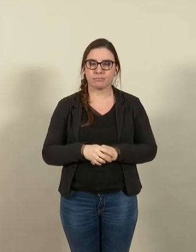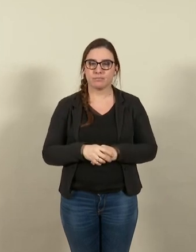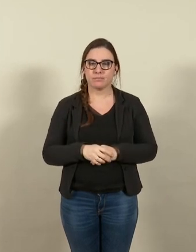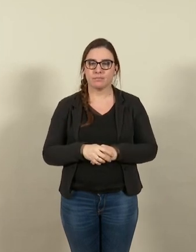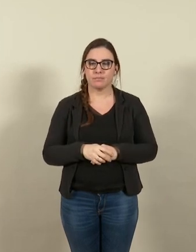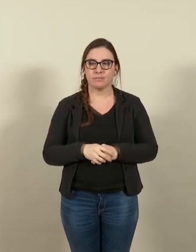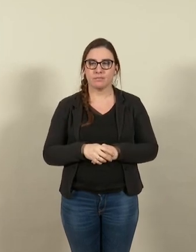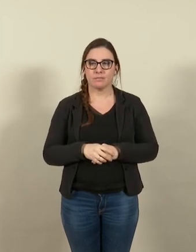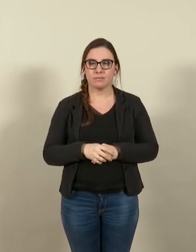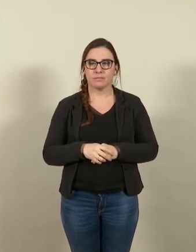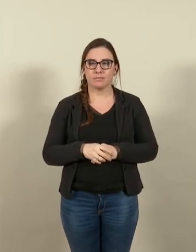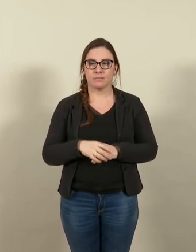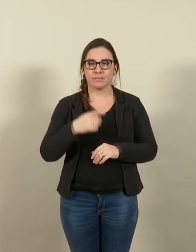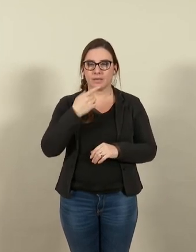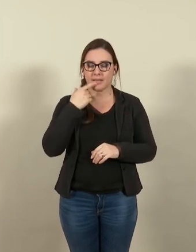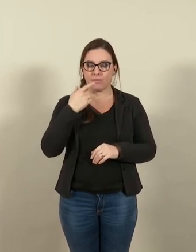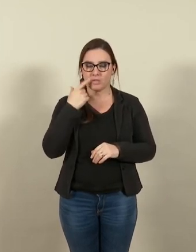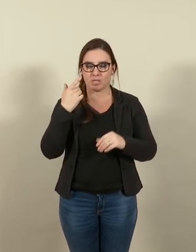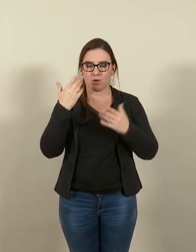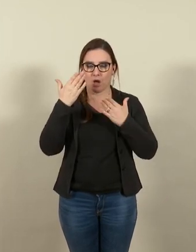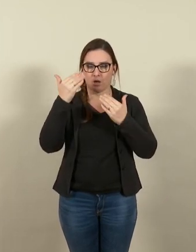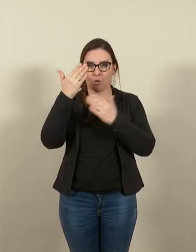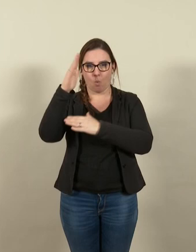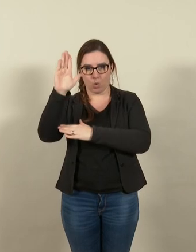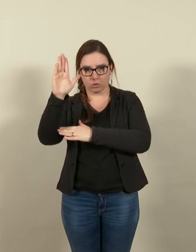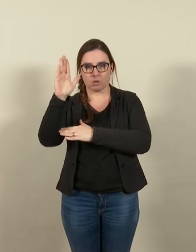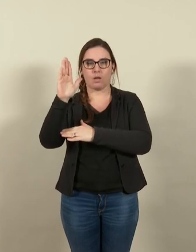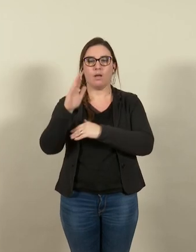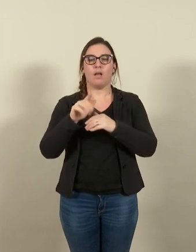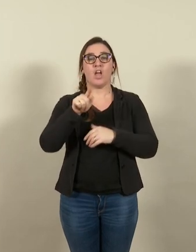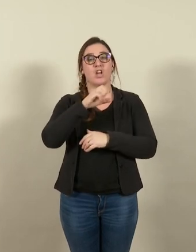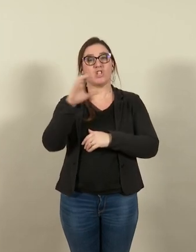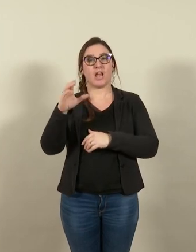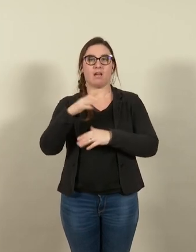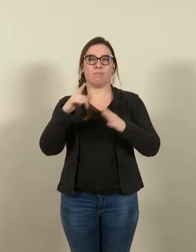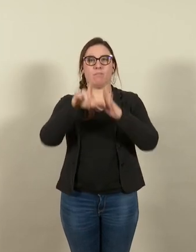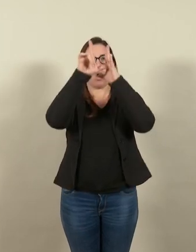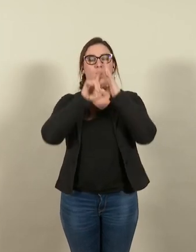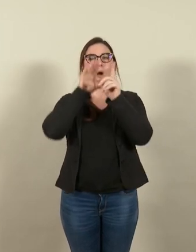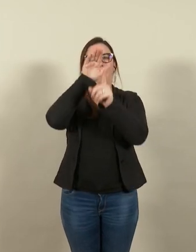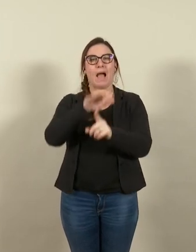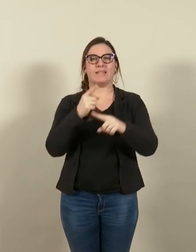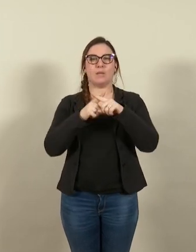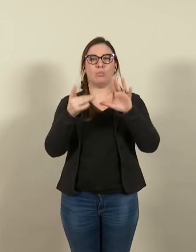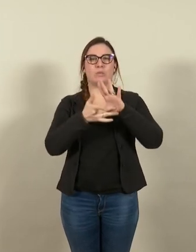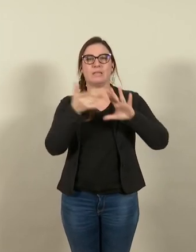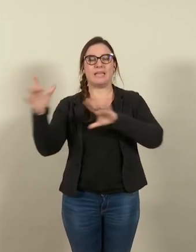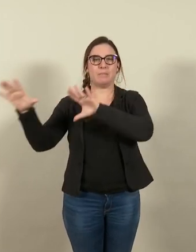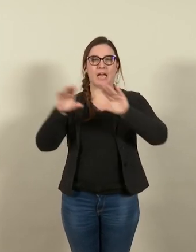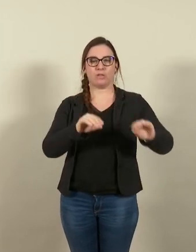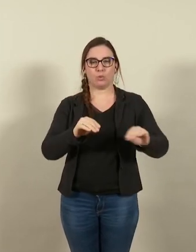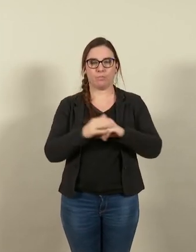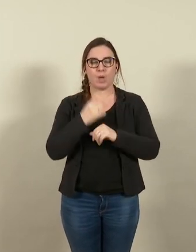avons ensuite un vœ de GEC pour le le retrait de la loi asile et immigration présenté par